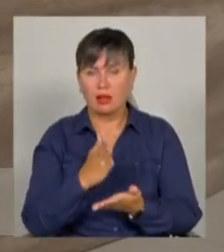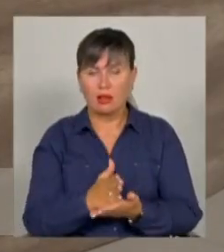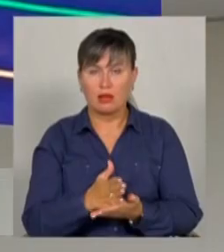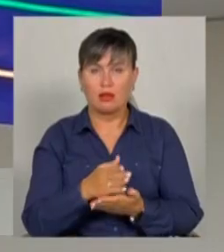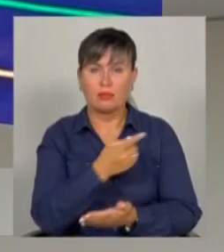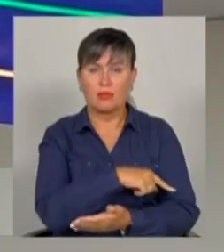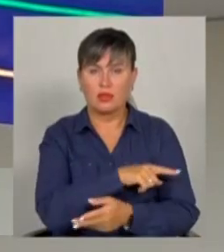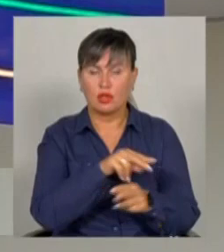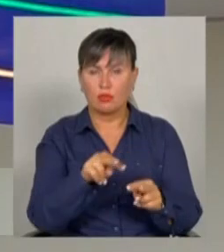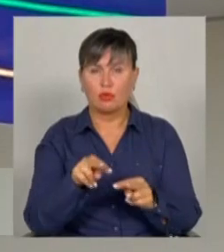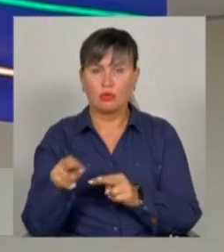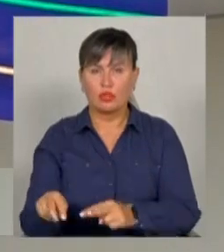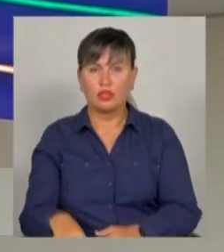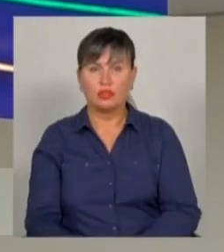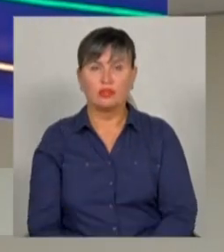под медицинским наблюдением.